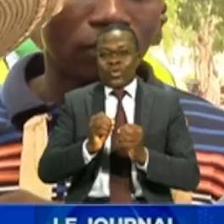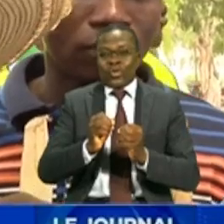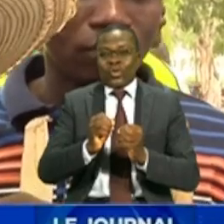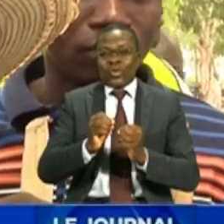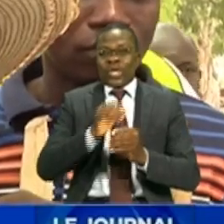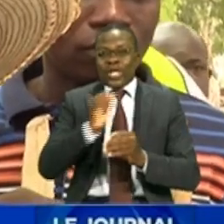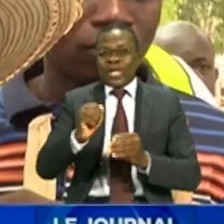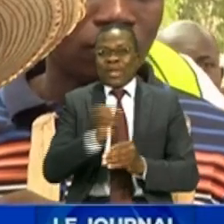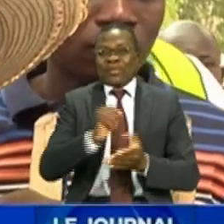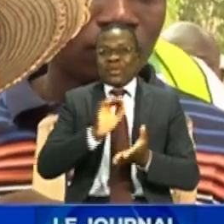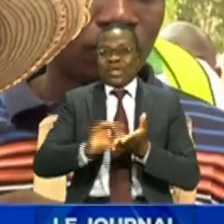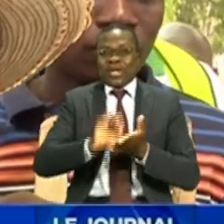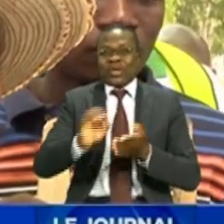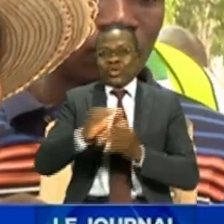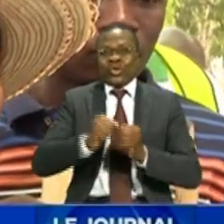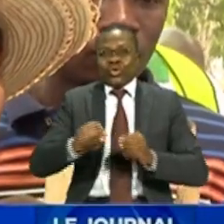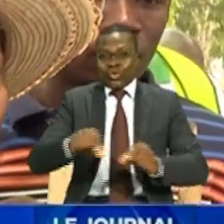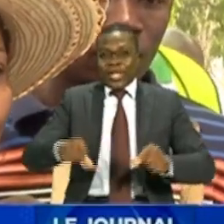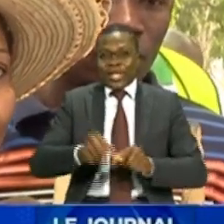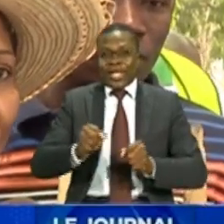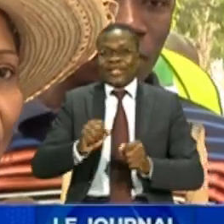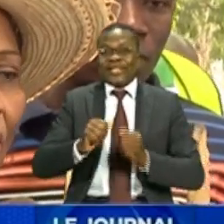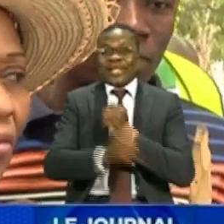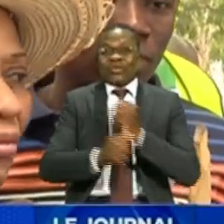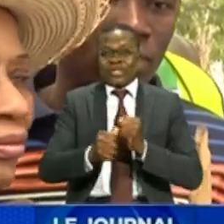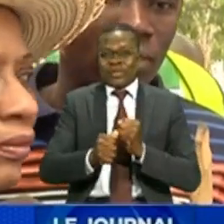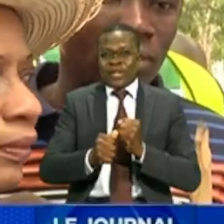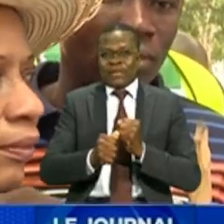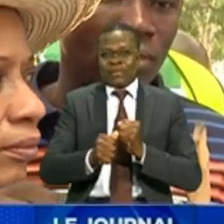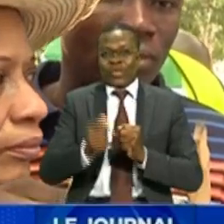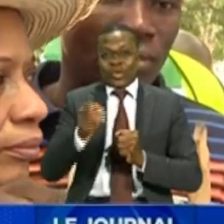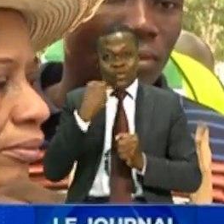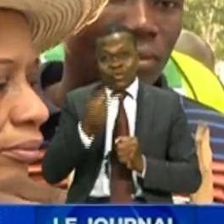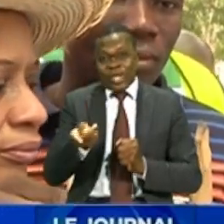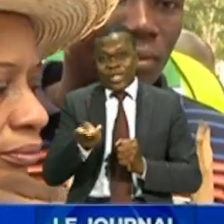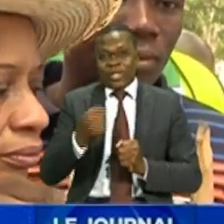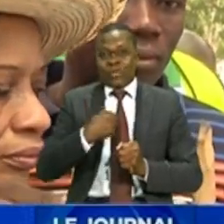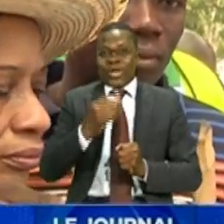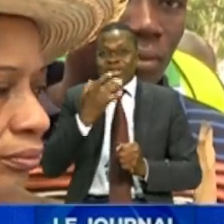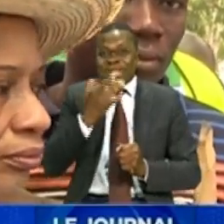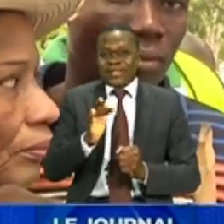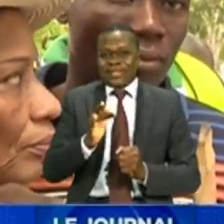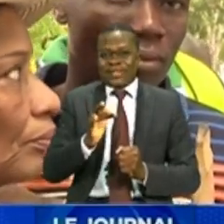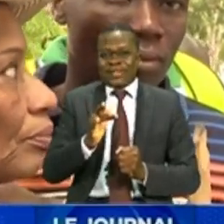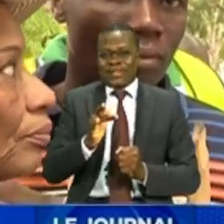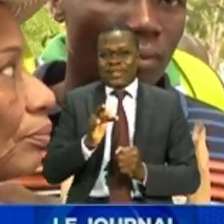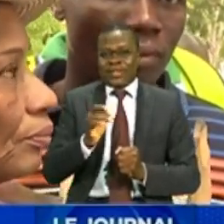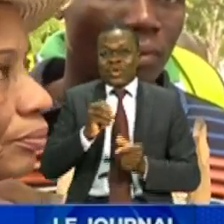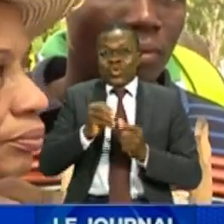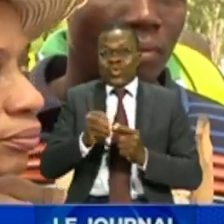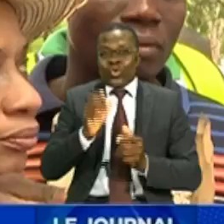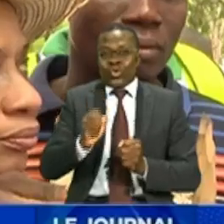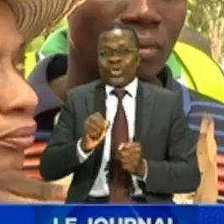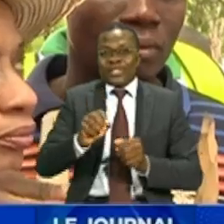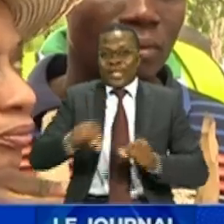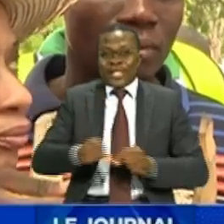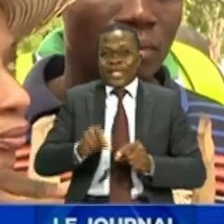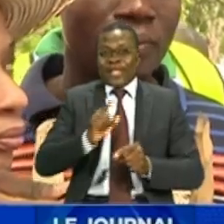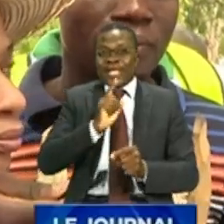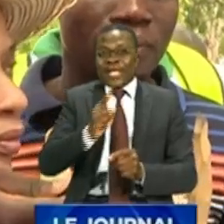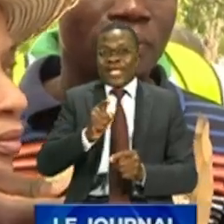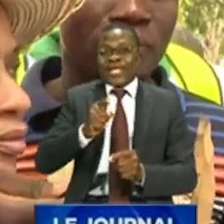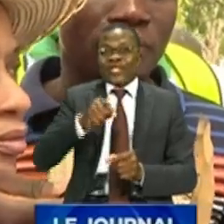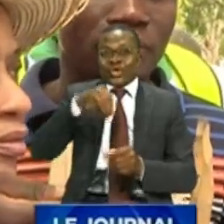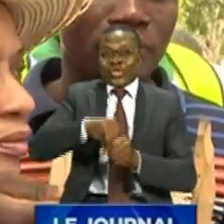n'a pas pris en compte tous les quartiers des arrondissements. Moi, j'ai eu la chance où j'ai des quartiers qui sont